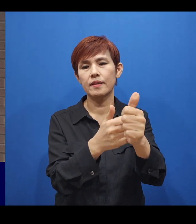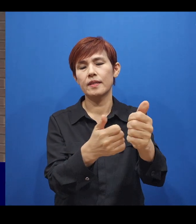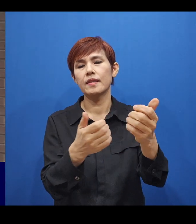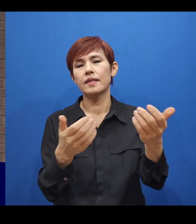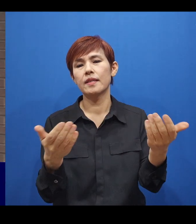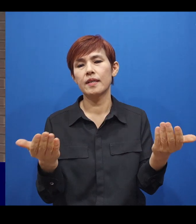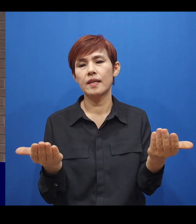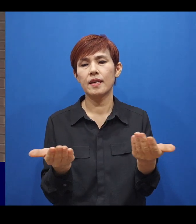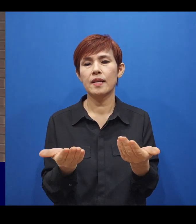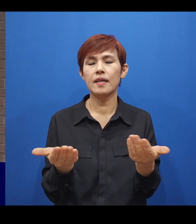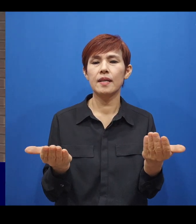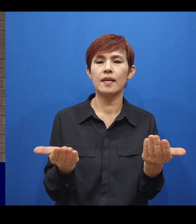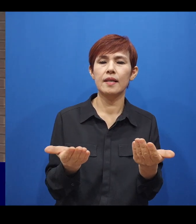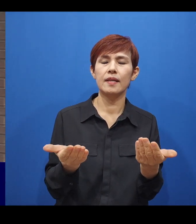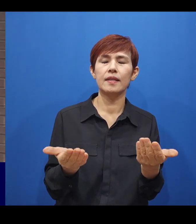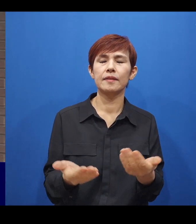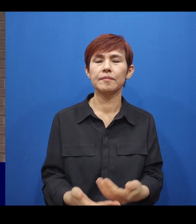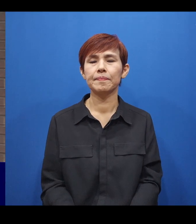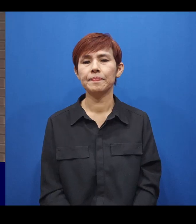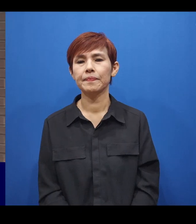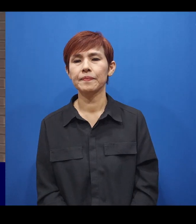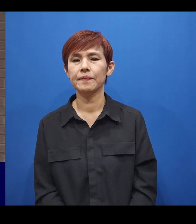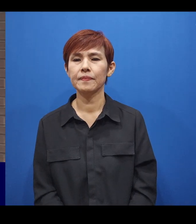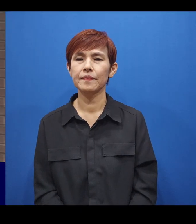따르는 일.